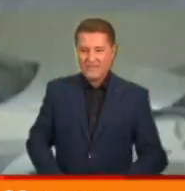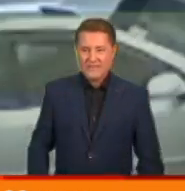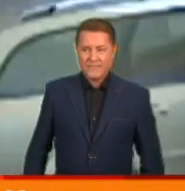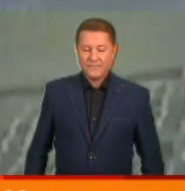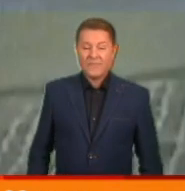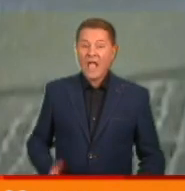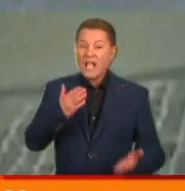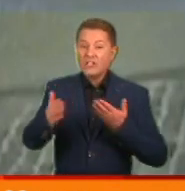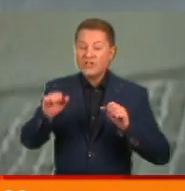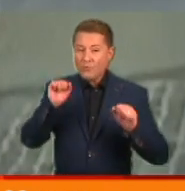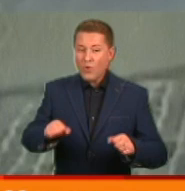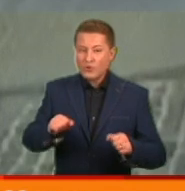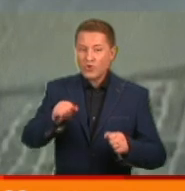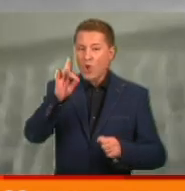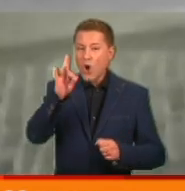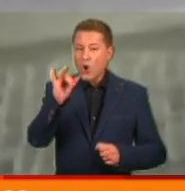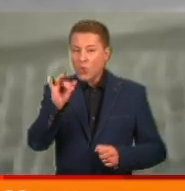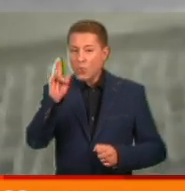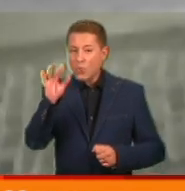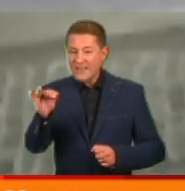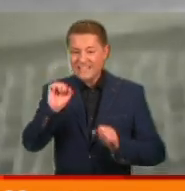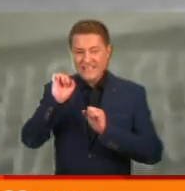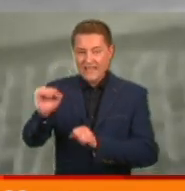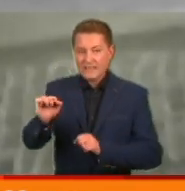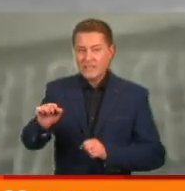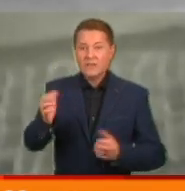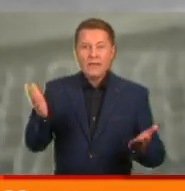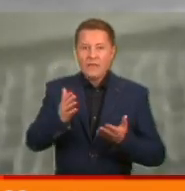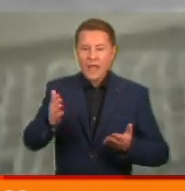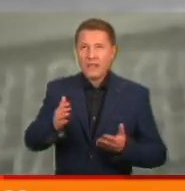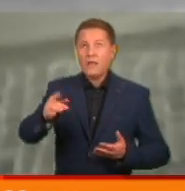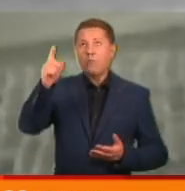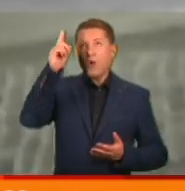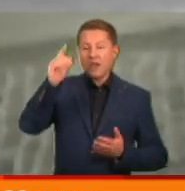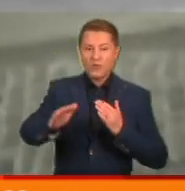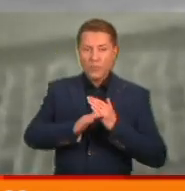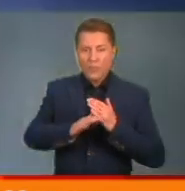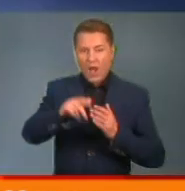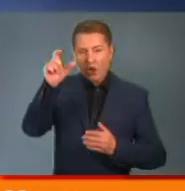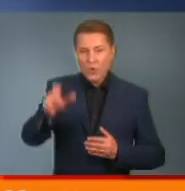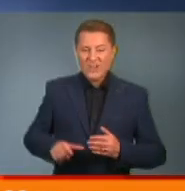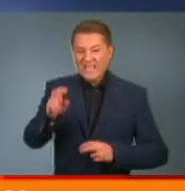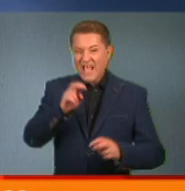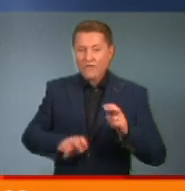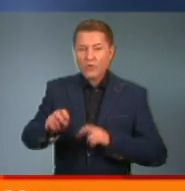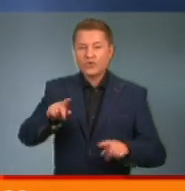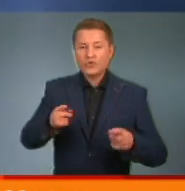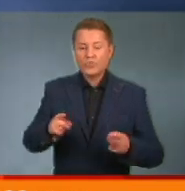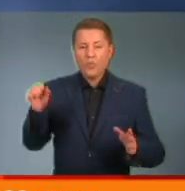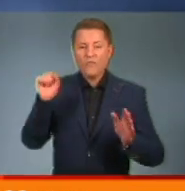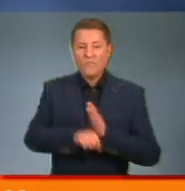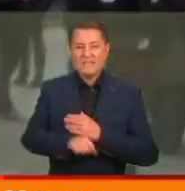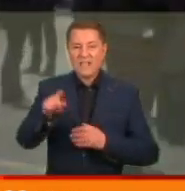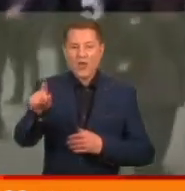Чи можуть руни захистити від закону? Які боги допомагають служити в Нацгвардії людині у розшуку? Чому вбивця і